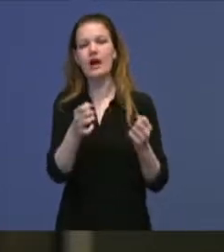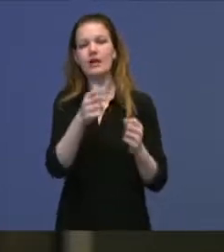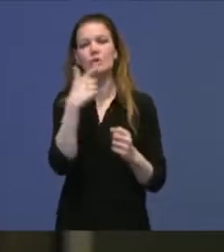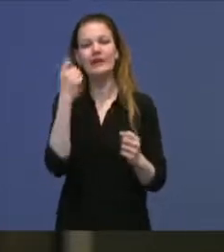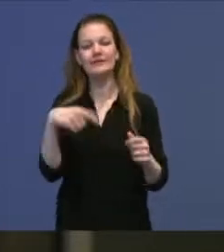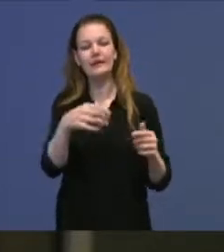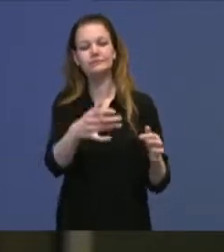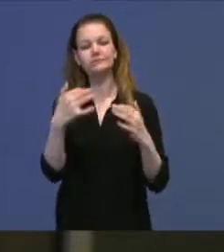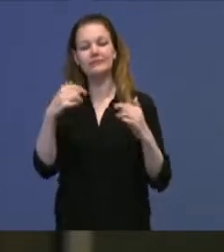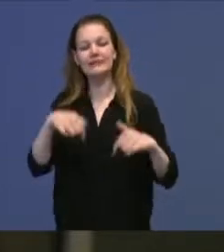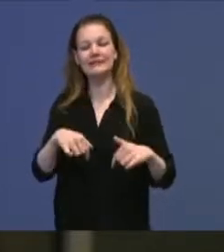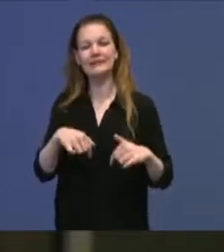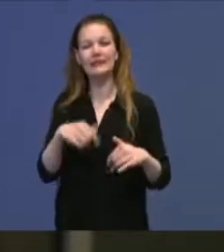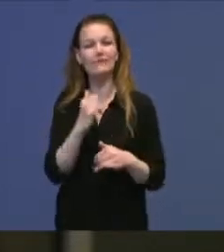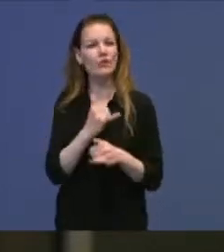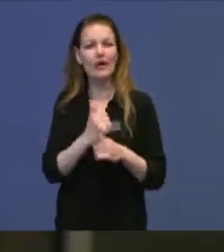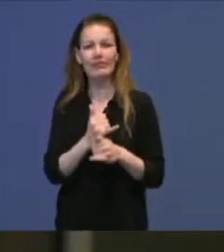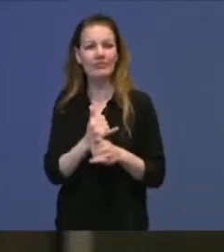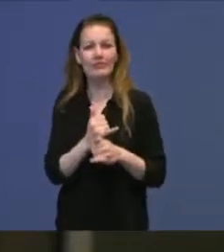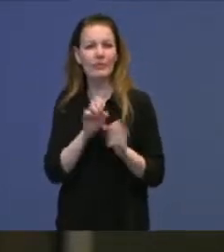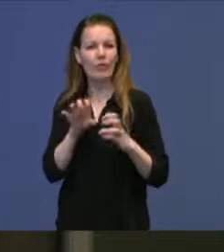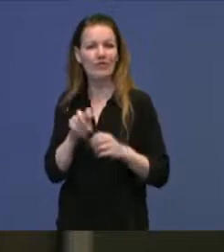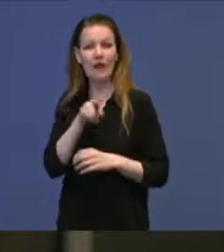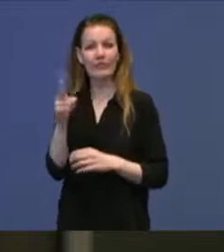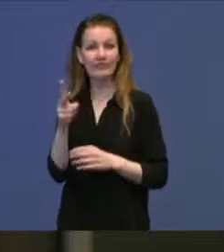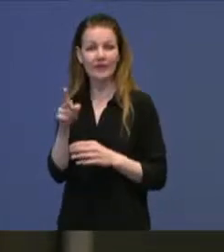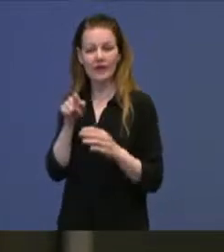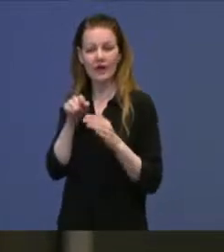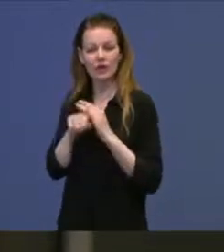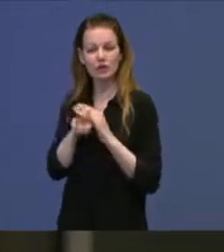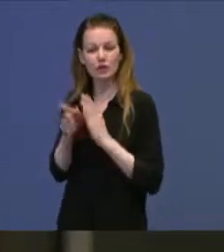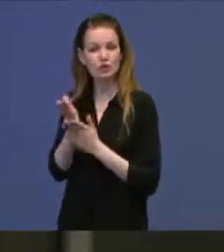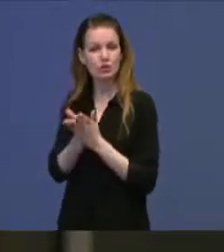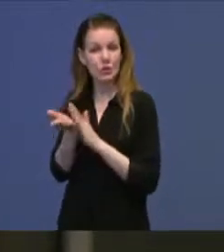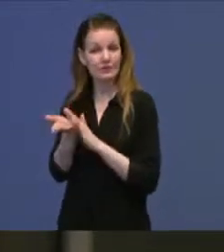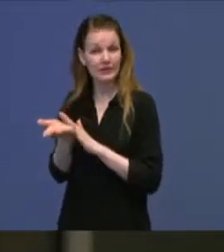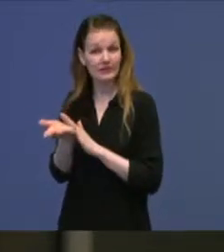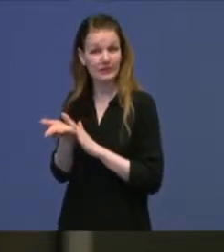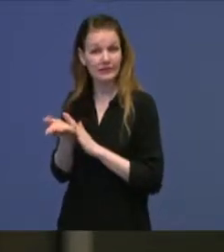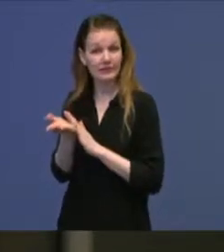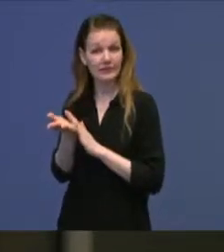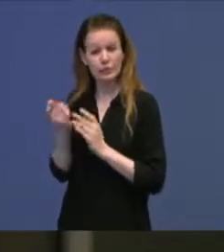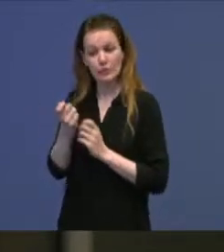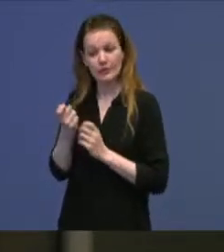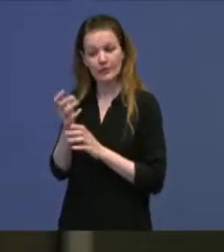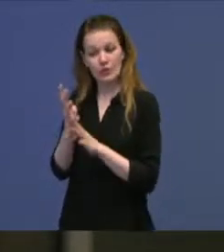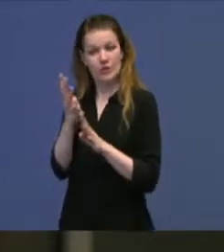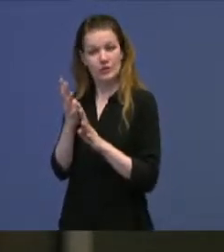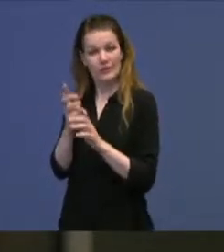eksempel kan det bli forsinket i avgjørelsen, eller det er ikke nok for saksbehandlere, for